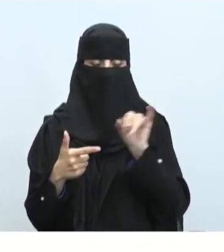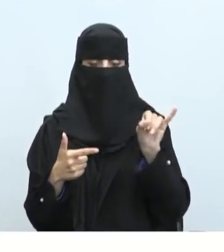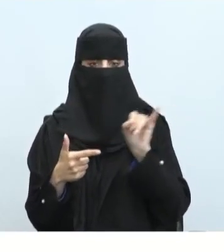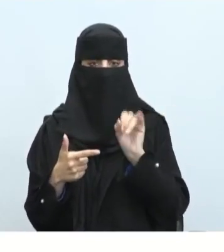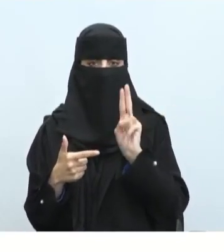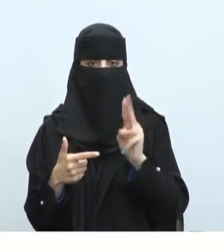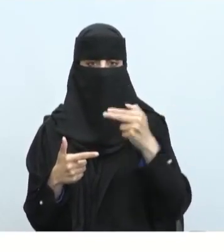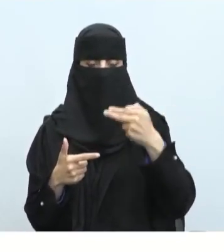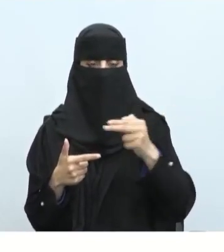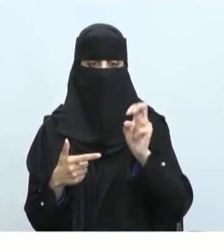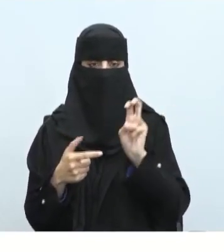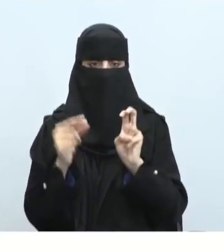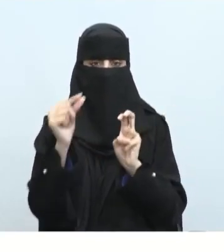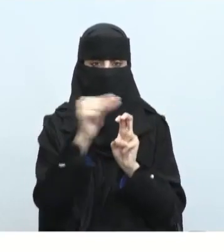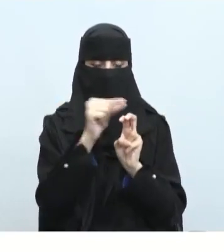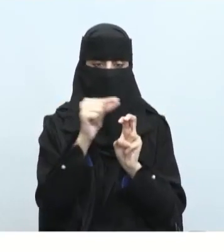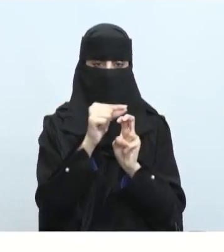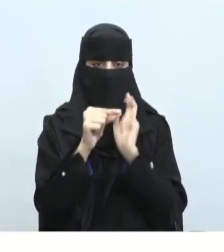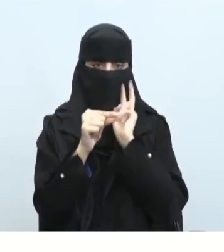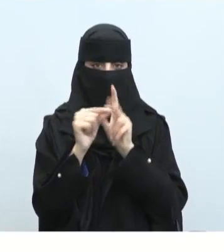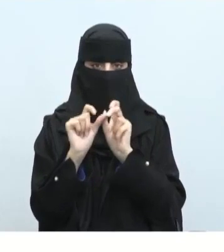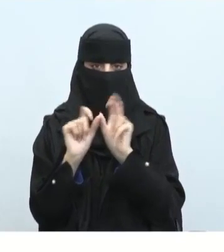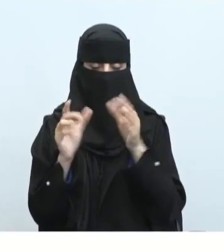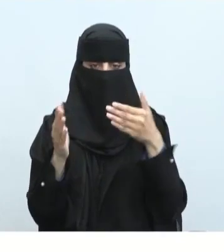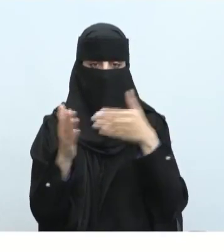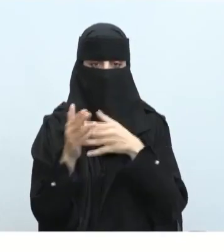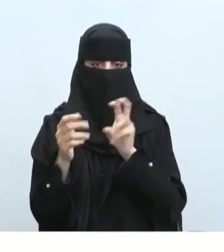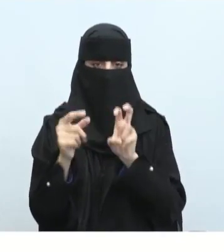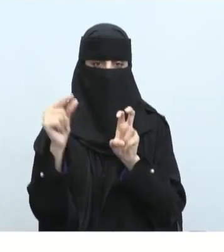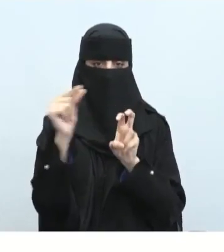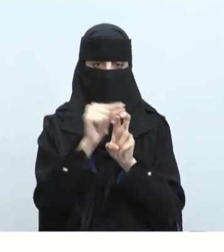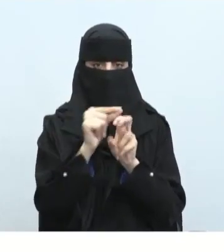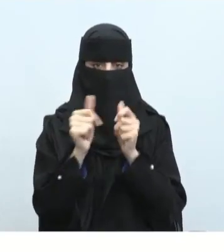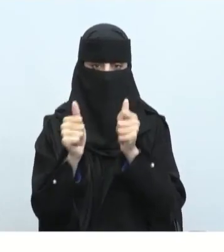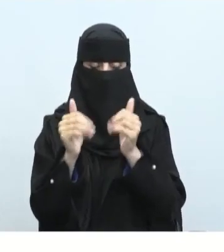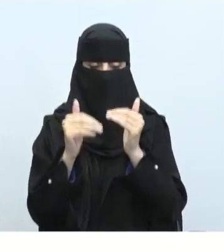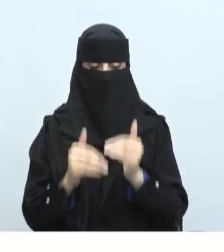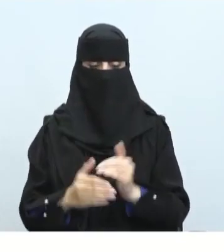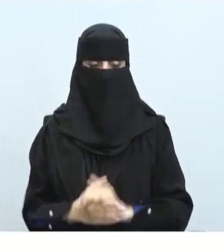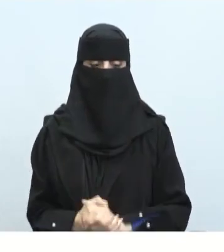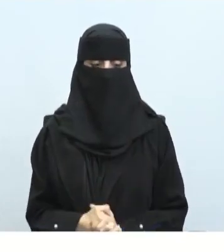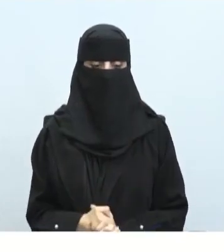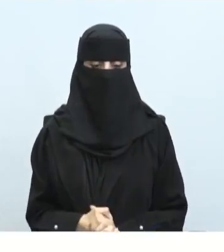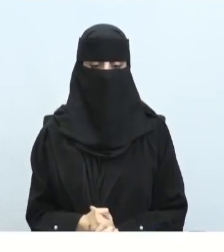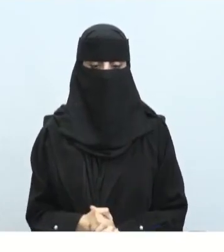احسنتم ممتعه اذا الخبر ممتعه علامه الرفع